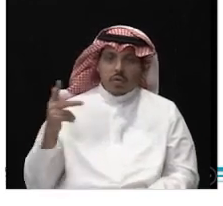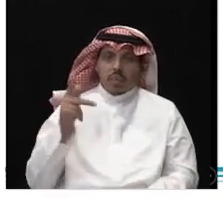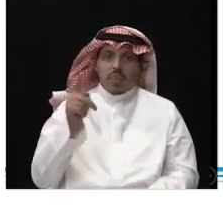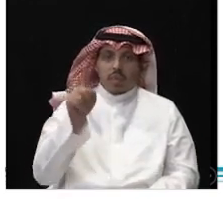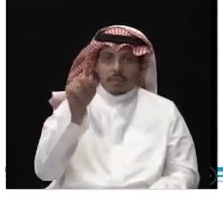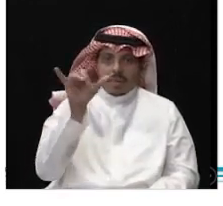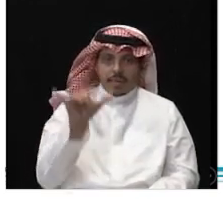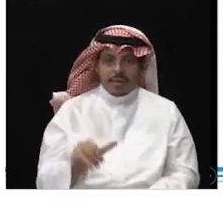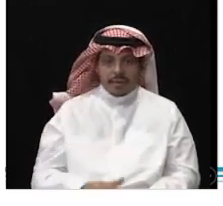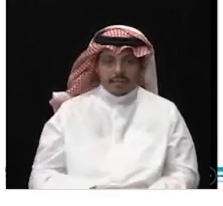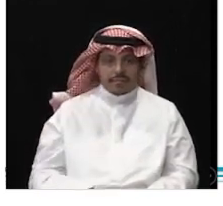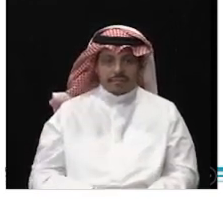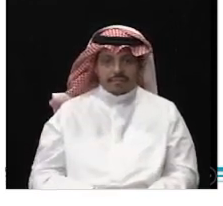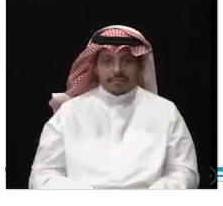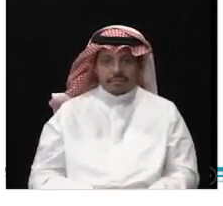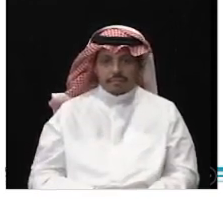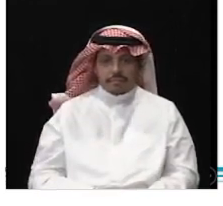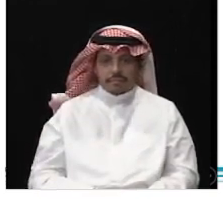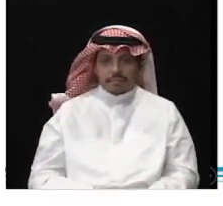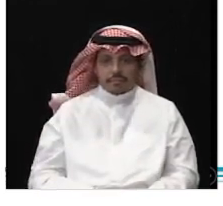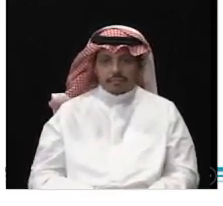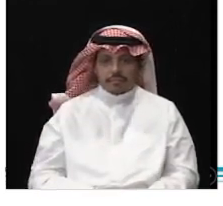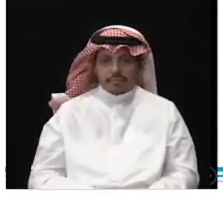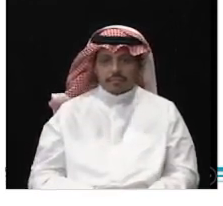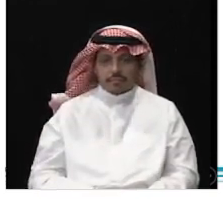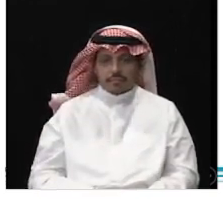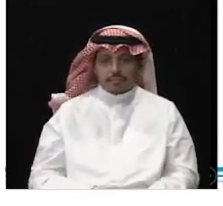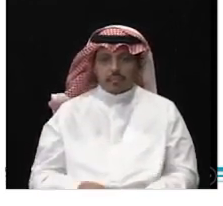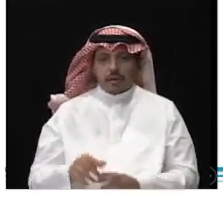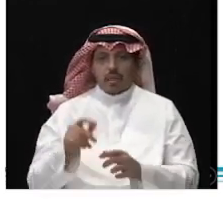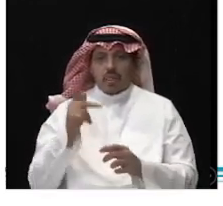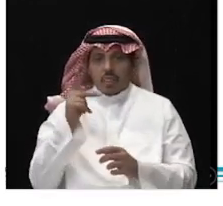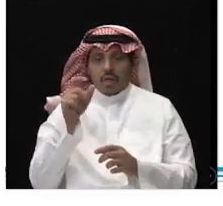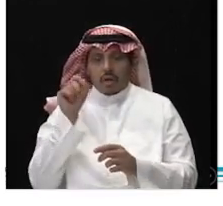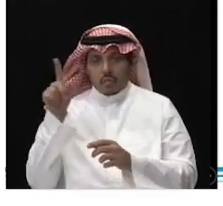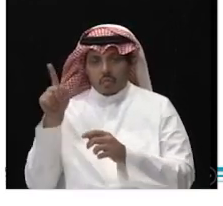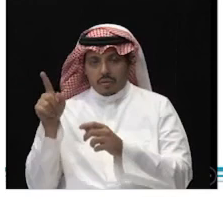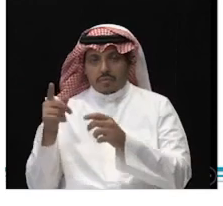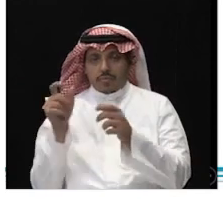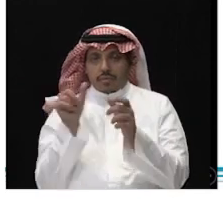ظبي، أحسنتم، ظبي. وهنا